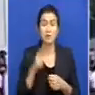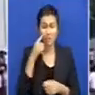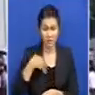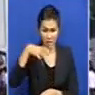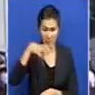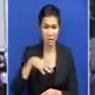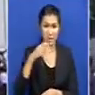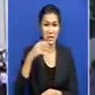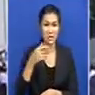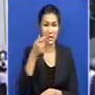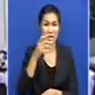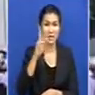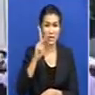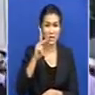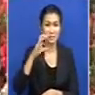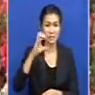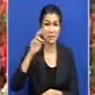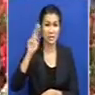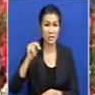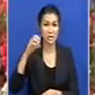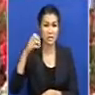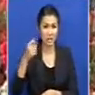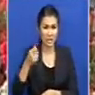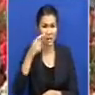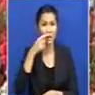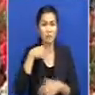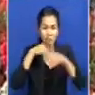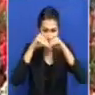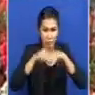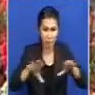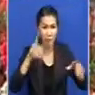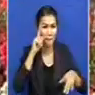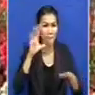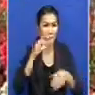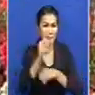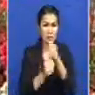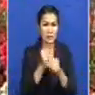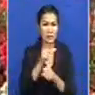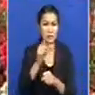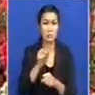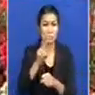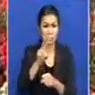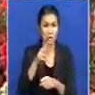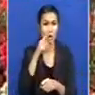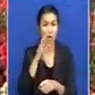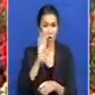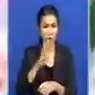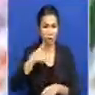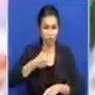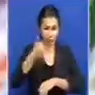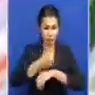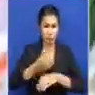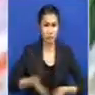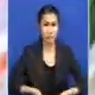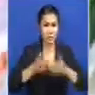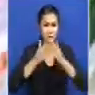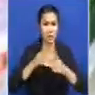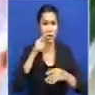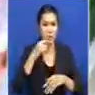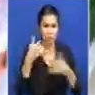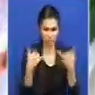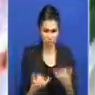สำนักข่าว KCNA ของเกาหลีเหนือเผยแพร่คลิปพิธีครบรอบ22ปีการจากไปของนายคิมอิลซุงผู้ก่อตั้งประเทศในก